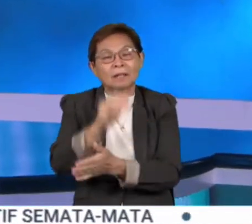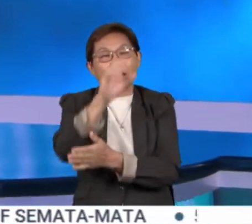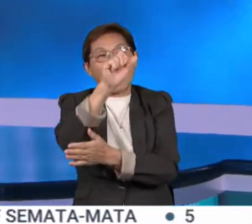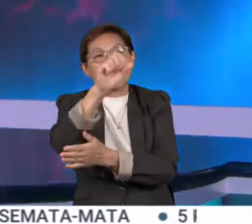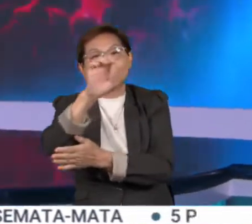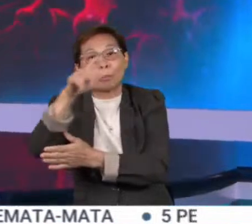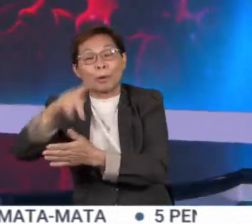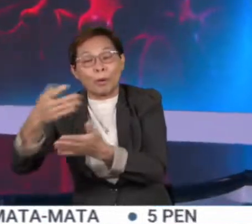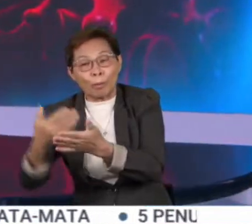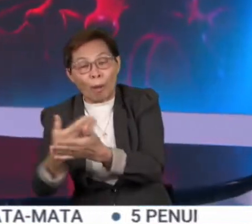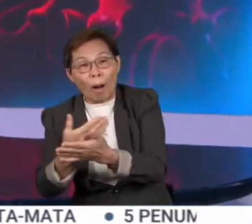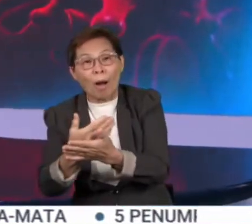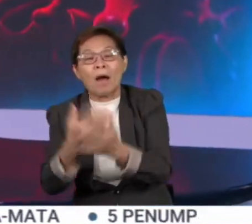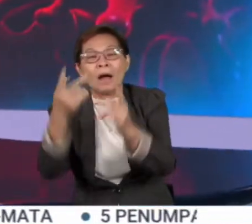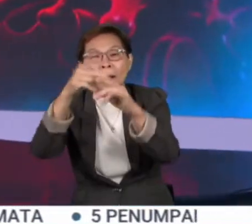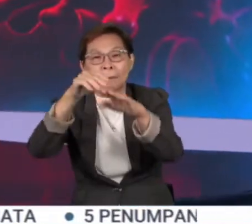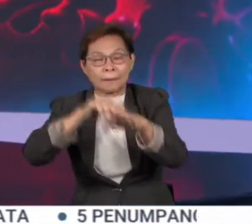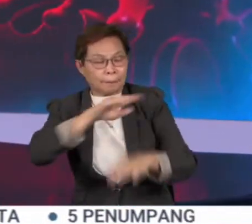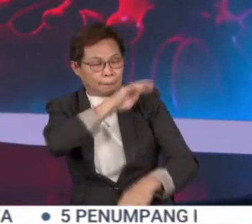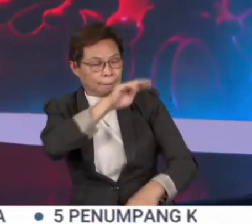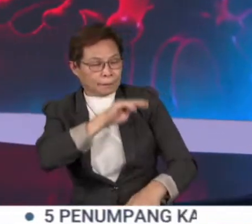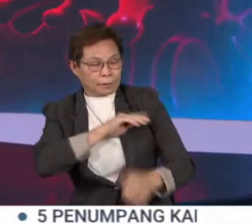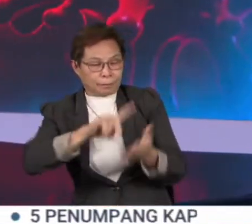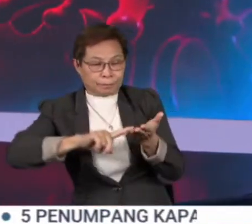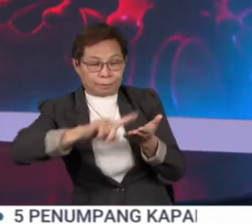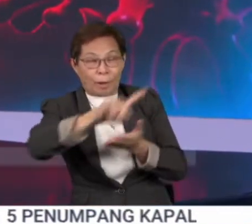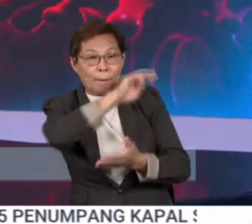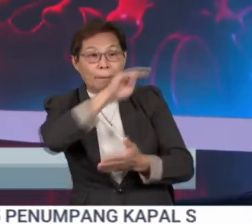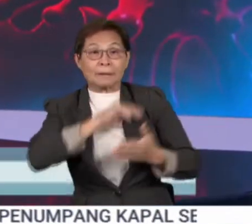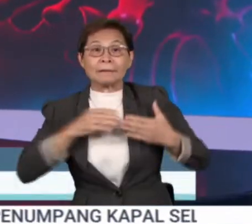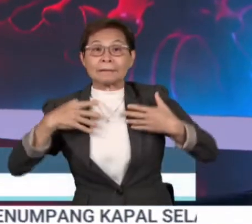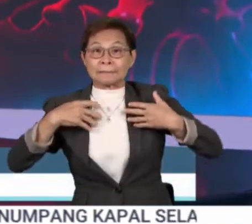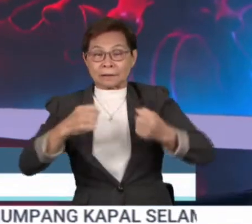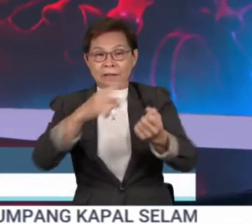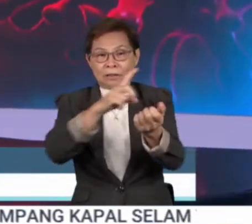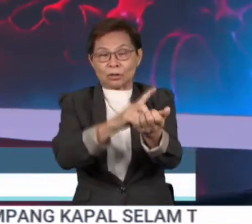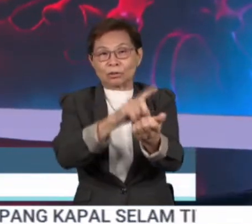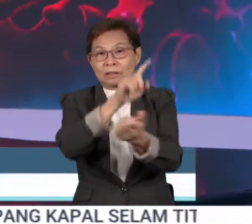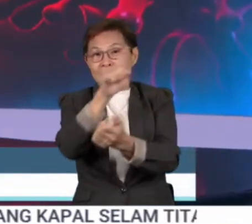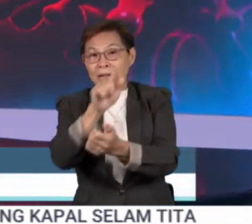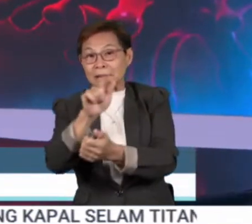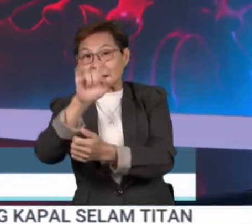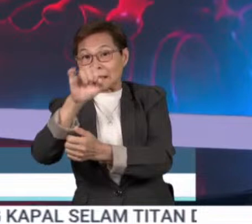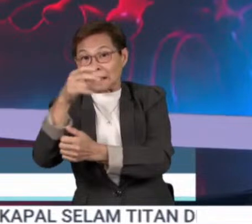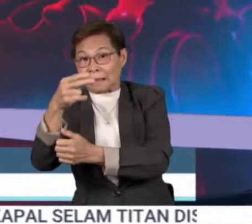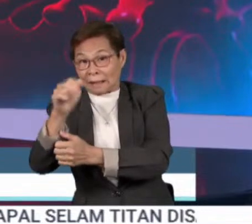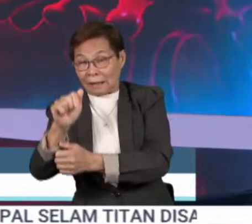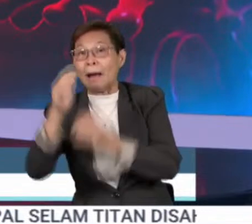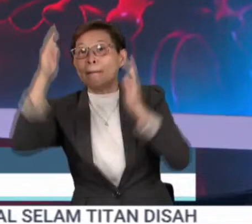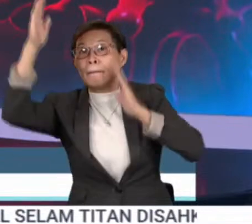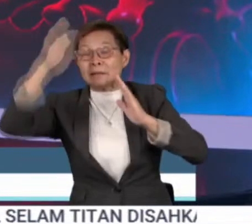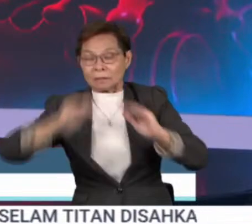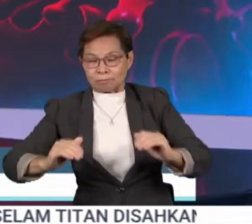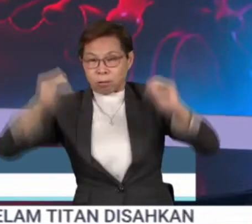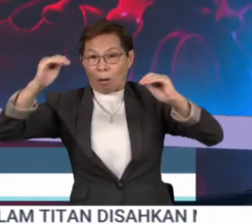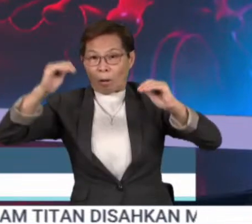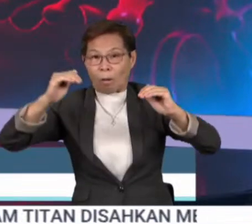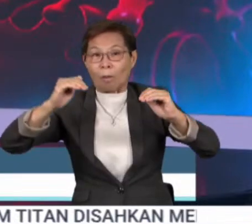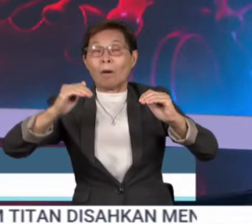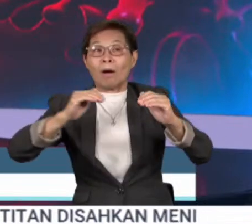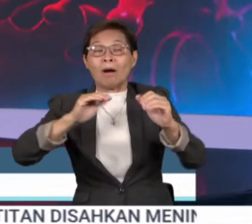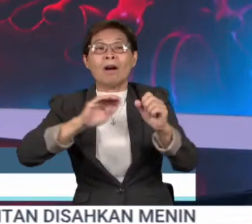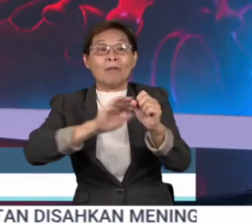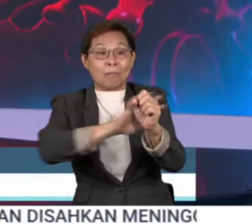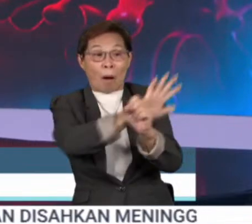standard baharu kepada Jemaah Menteri minggu hadapan. Jelas Menteri Kesihatan Dr. Zalia Mustafa, ketika ini negara berada di fasa peralihan ke